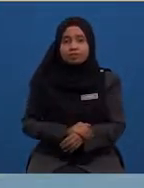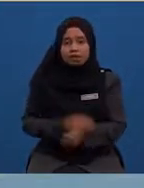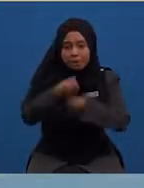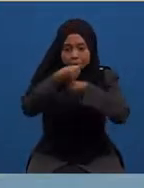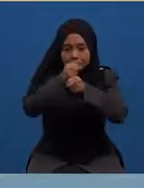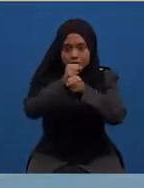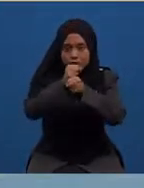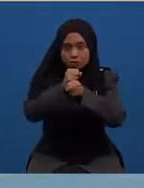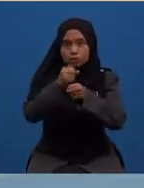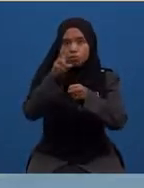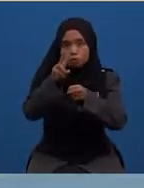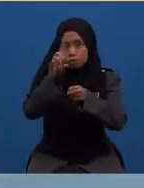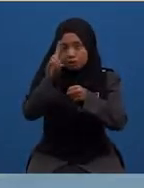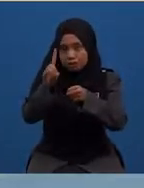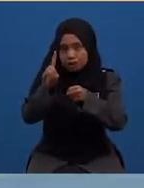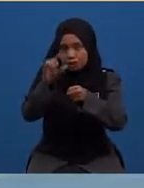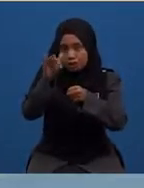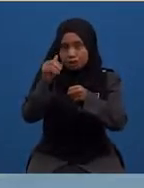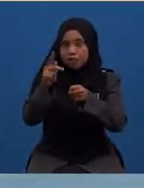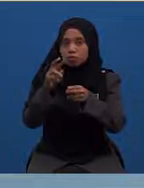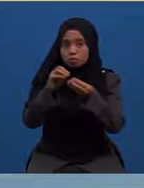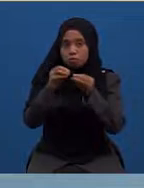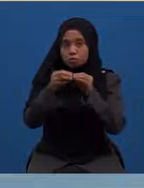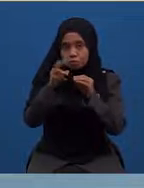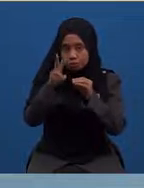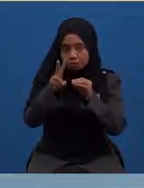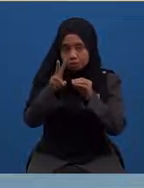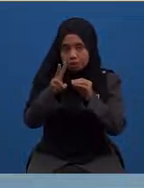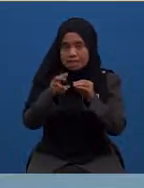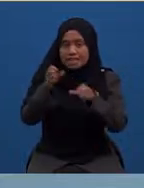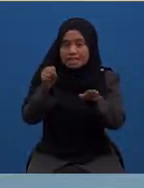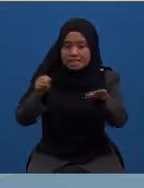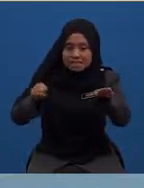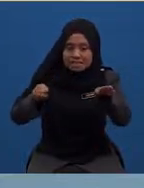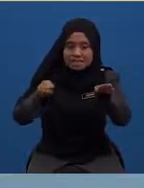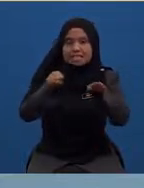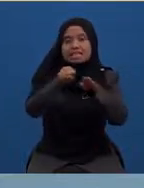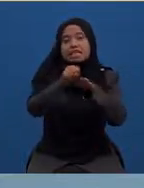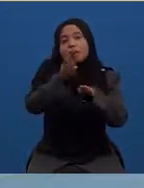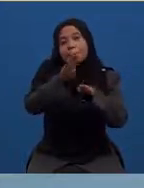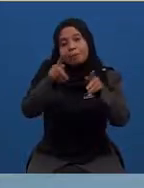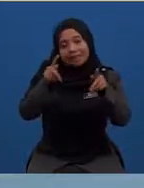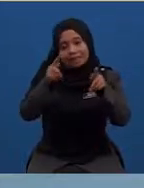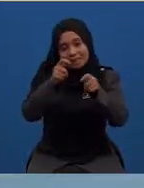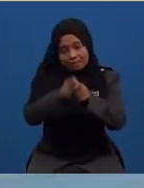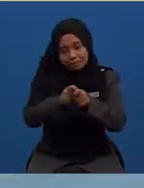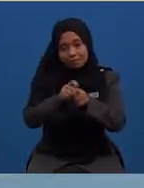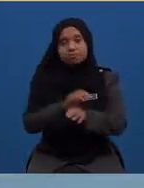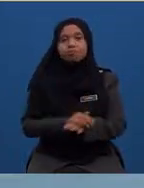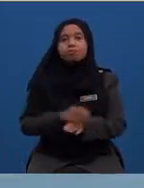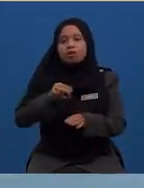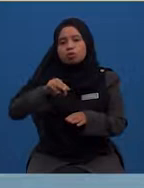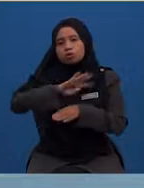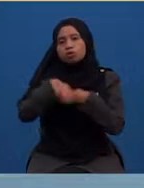Bentuk dua dimensi yang kedua ini ialah segi empat tepat. Ha, murid